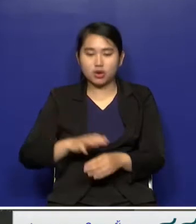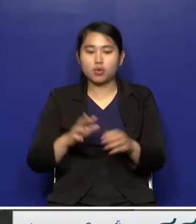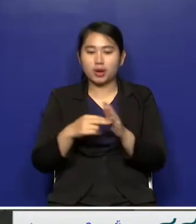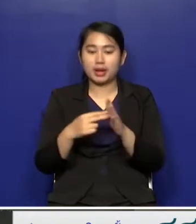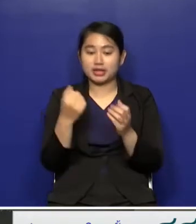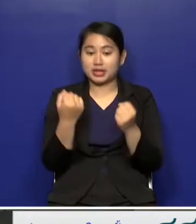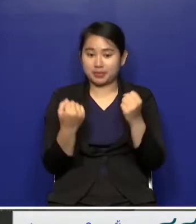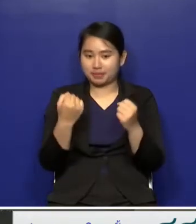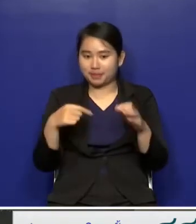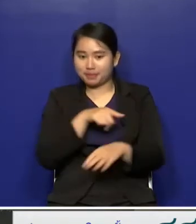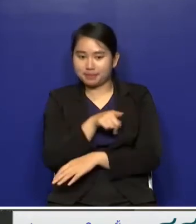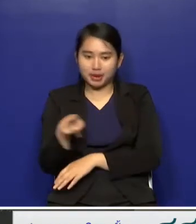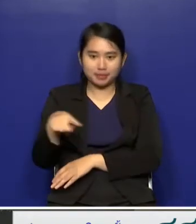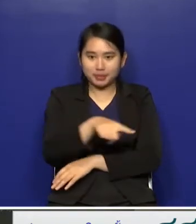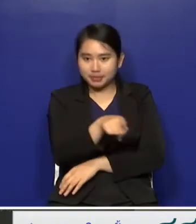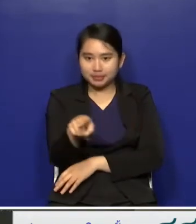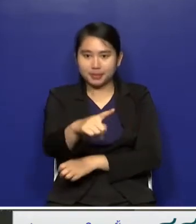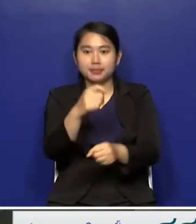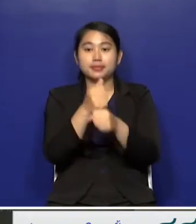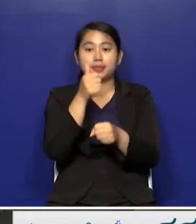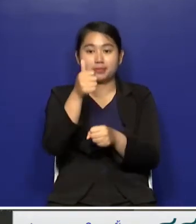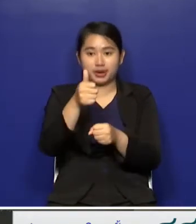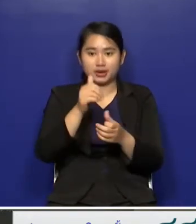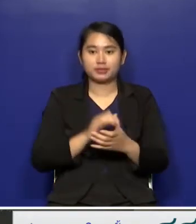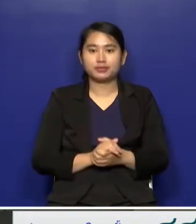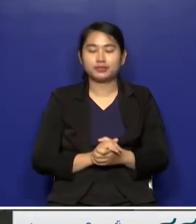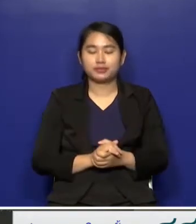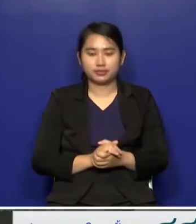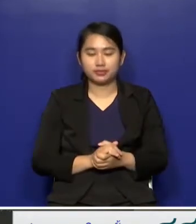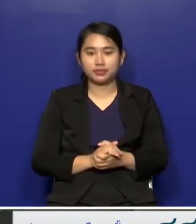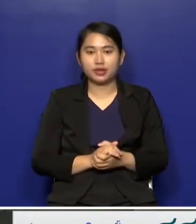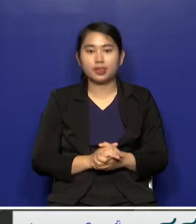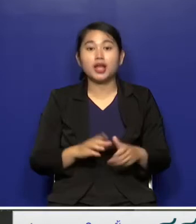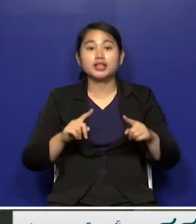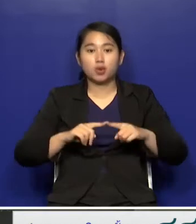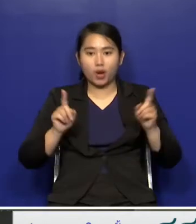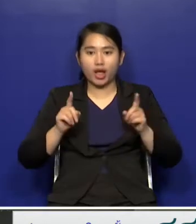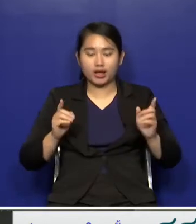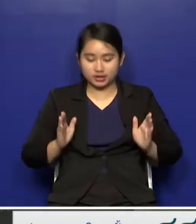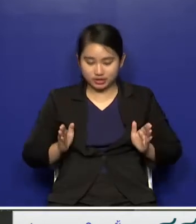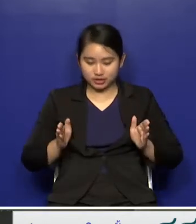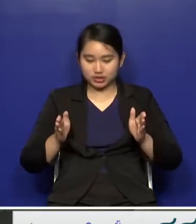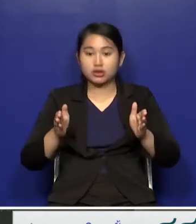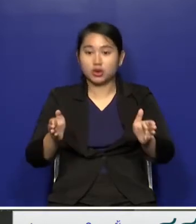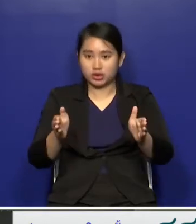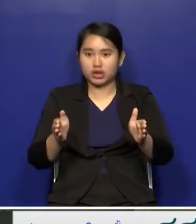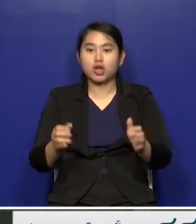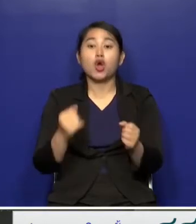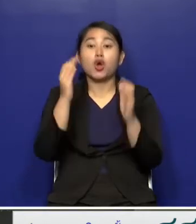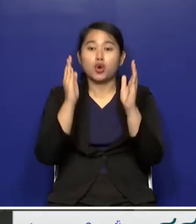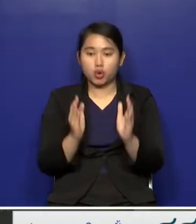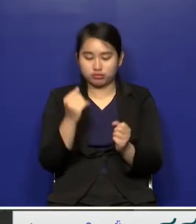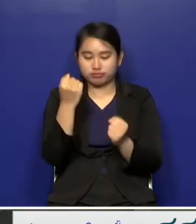เพราะสามารถรัดไปได้หลายแห่งแต่ท่านทราบไหมครับว่าถนนเส้นนี้มีคนเสียชีวิต